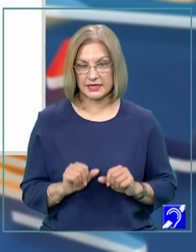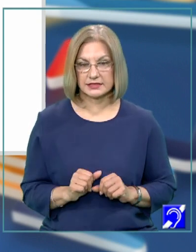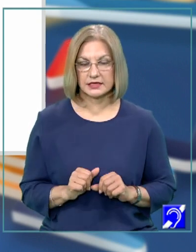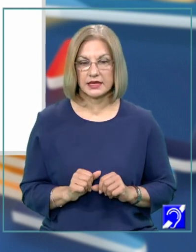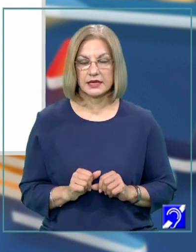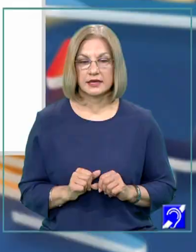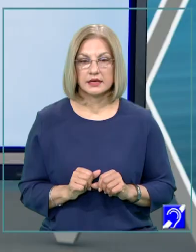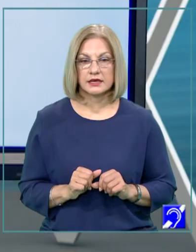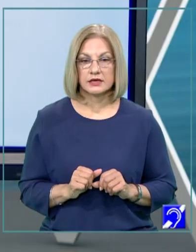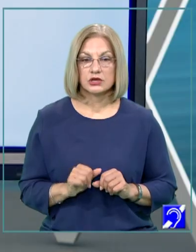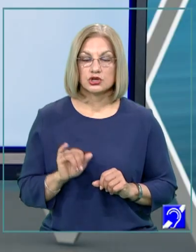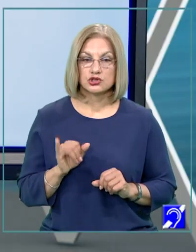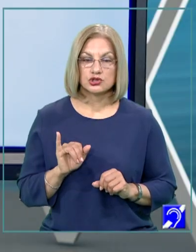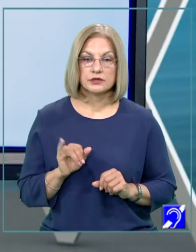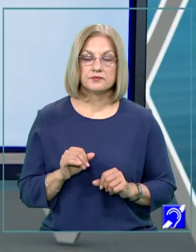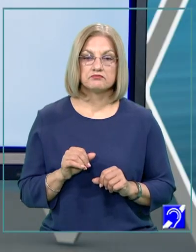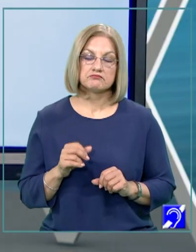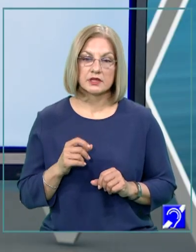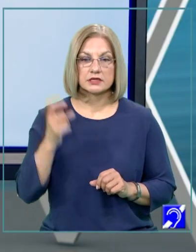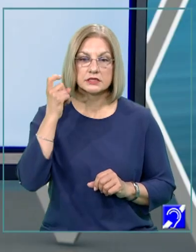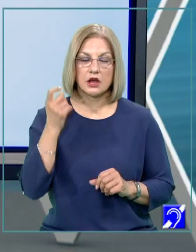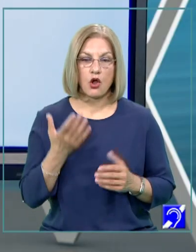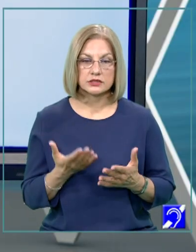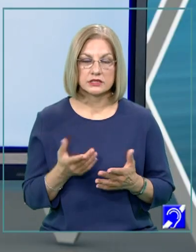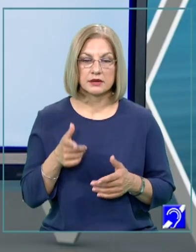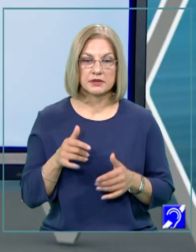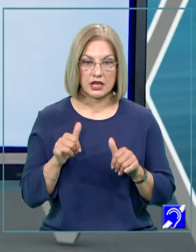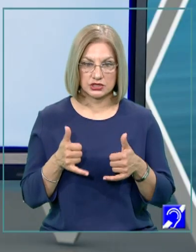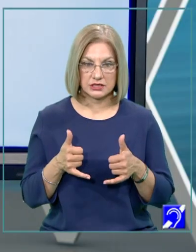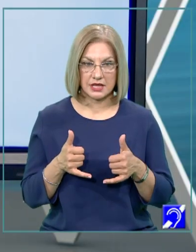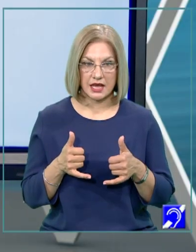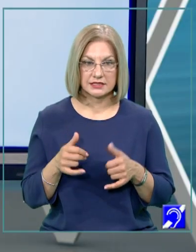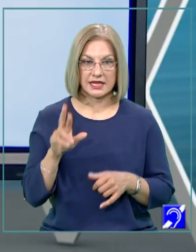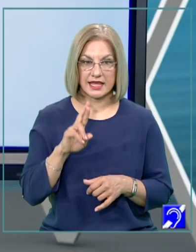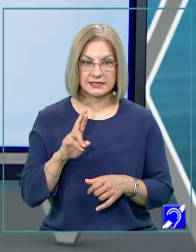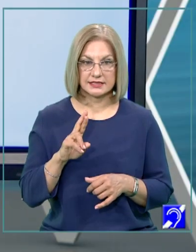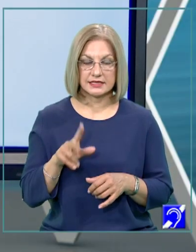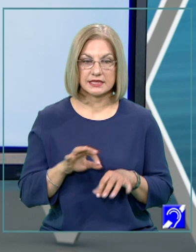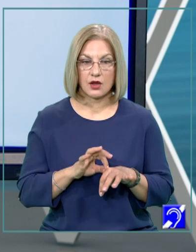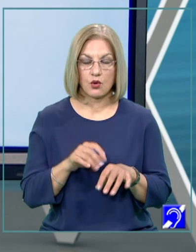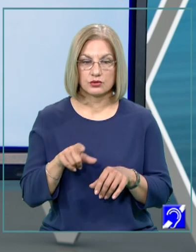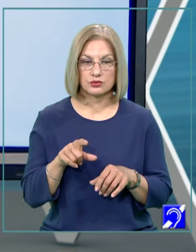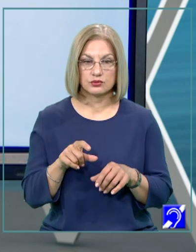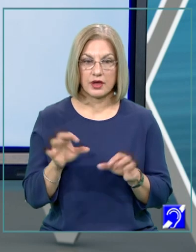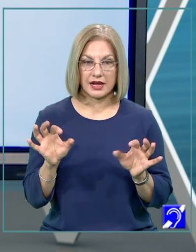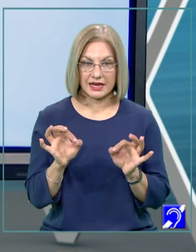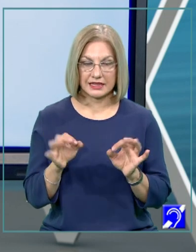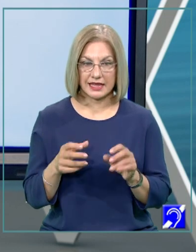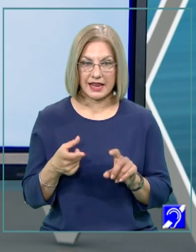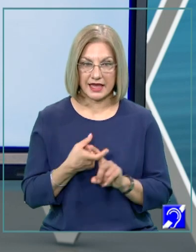circuit și Să considerăm că și în acest caz rezistență a conductoarelor de legătură